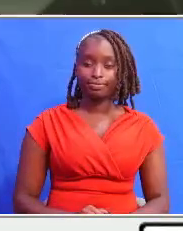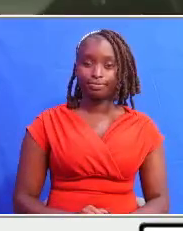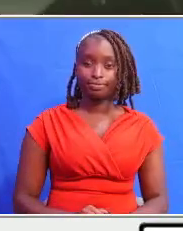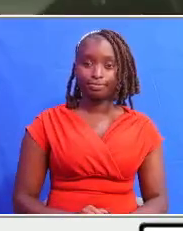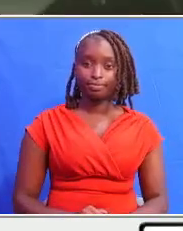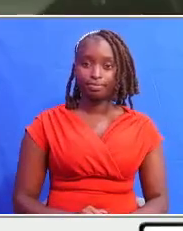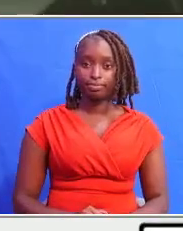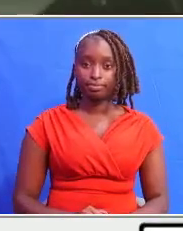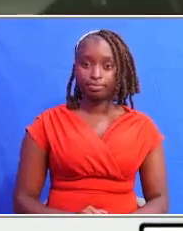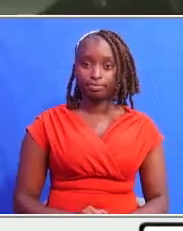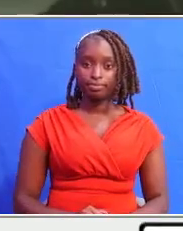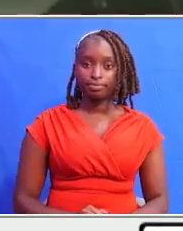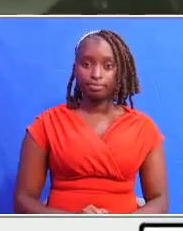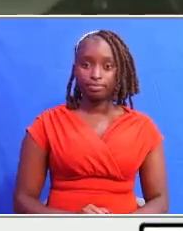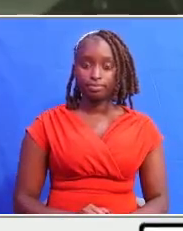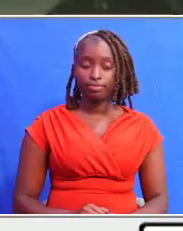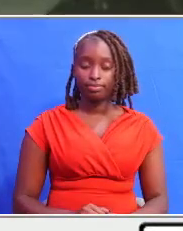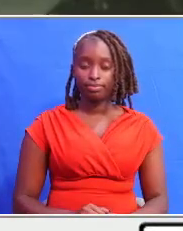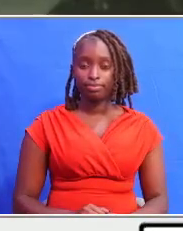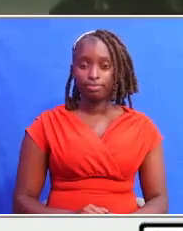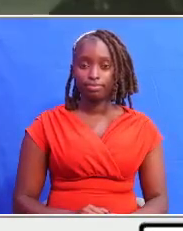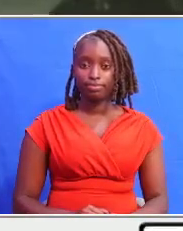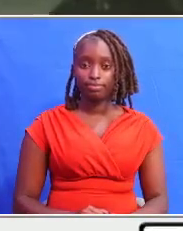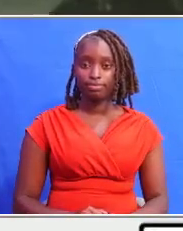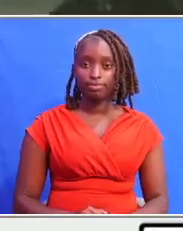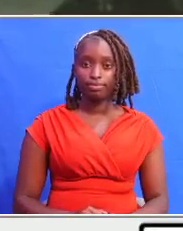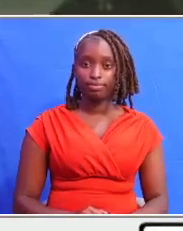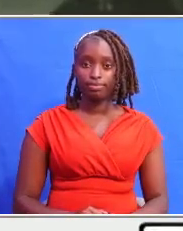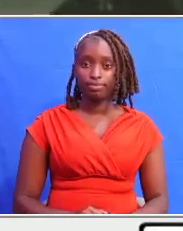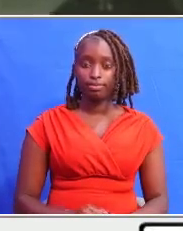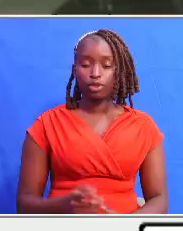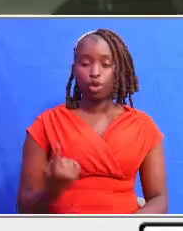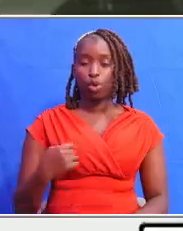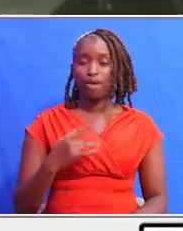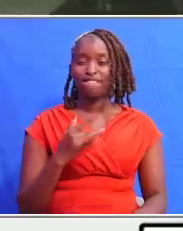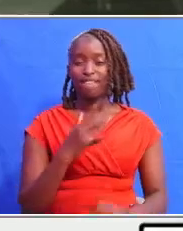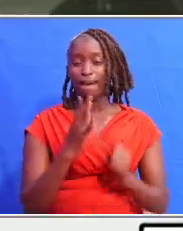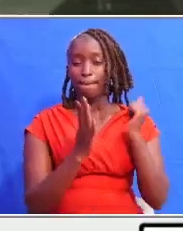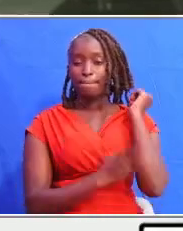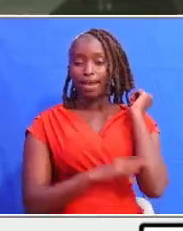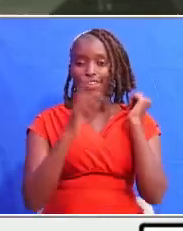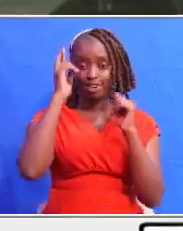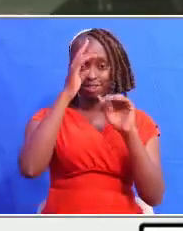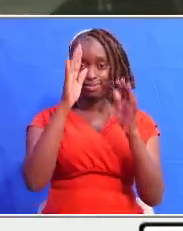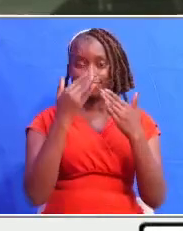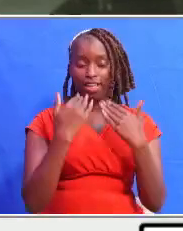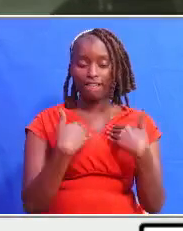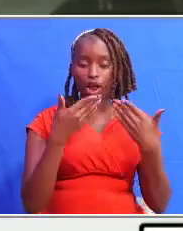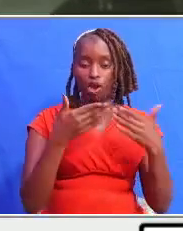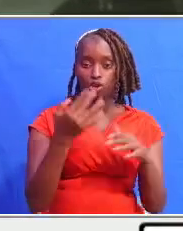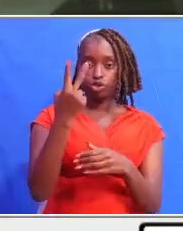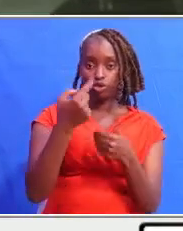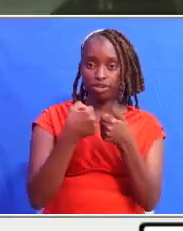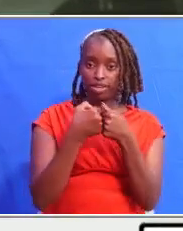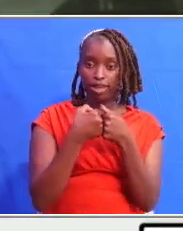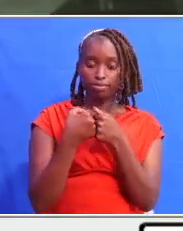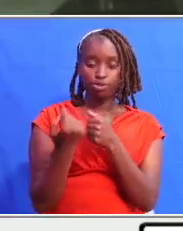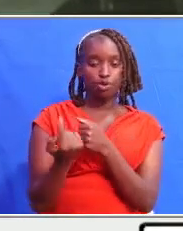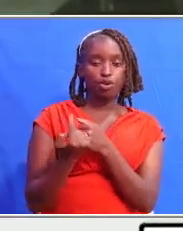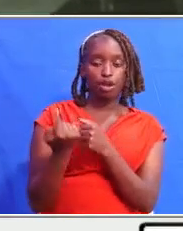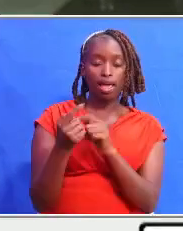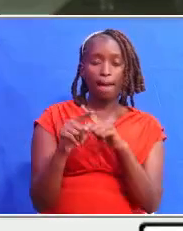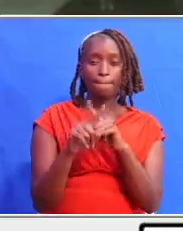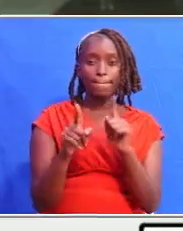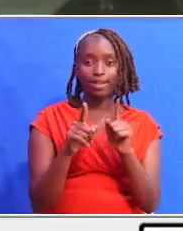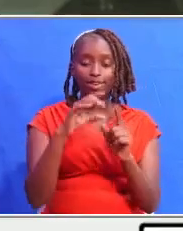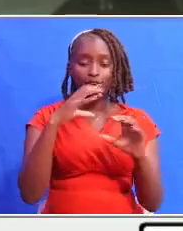Hii pressure tu ni after kuluzile game mbili zilipita. But from there, kocha akasema